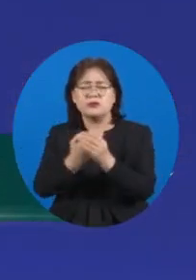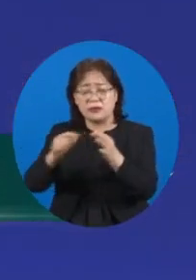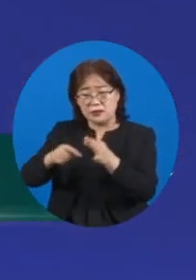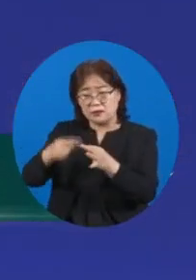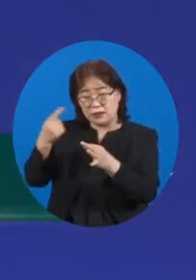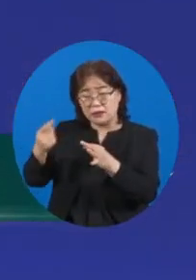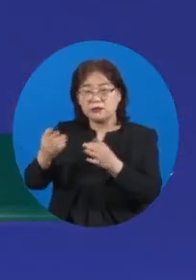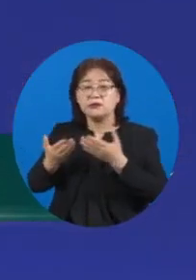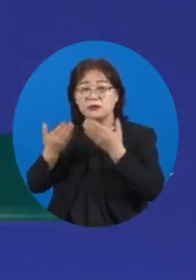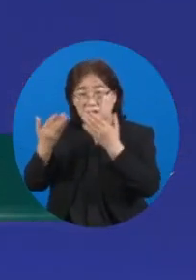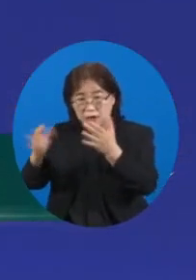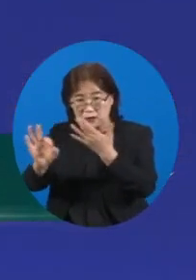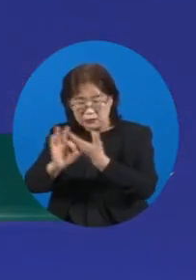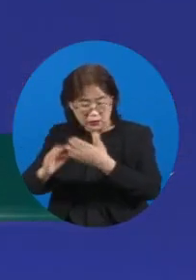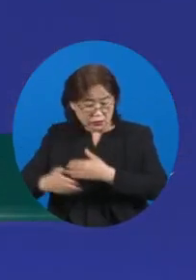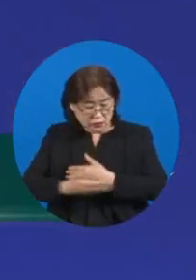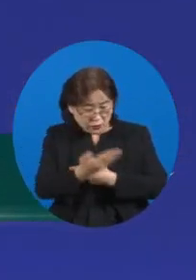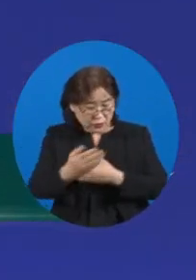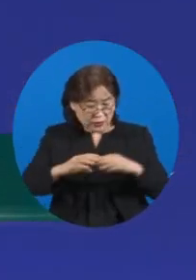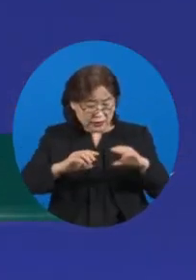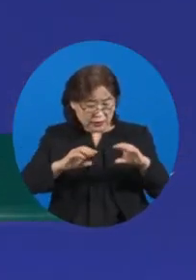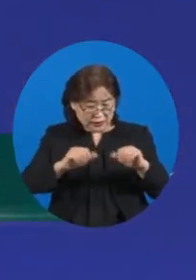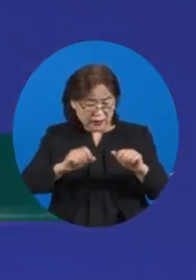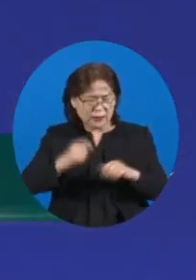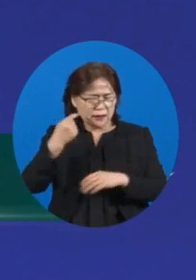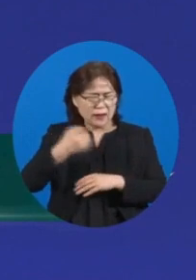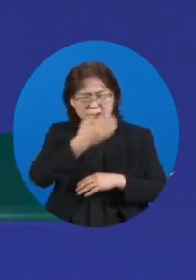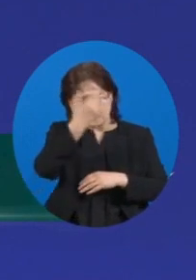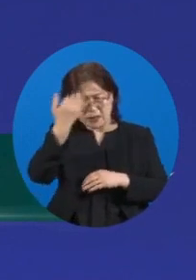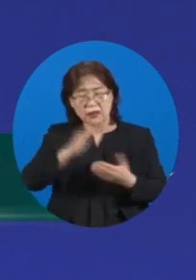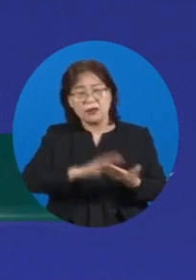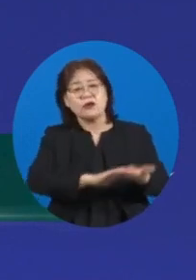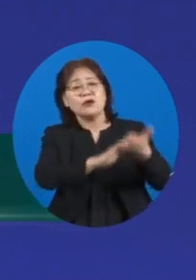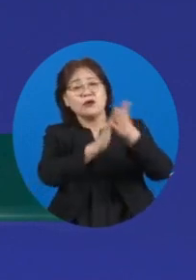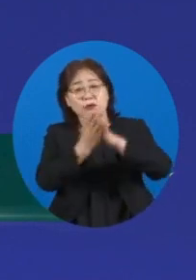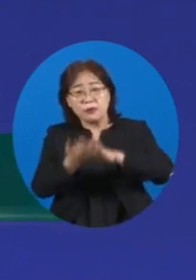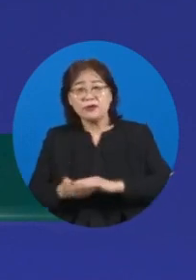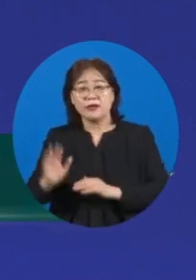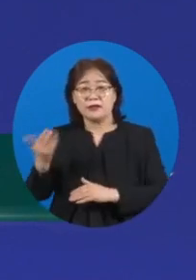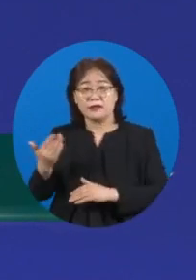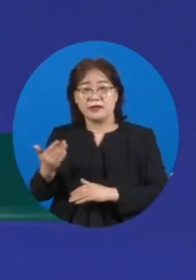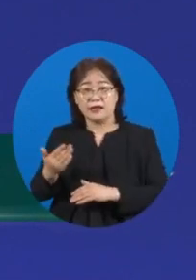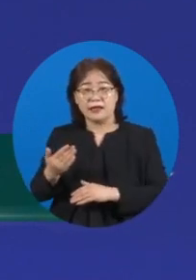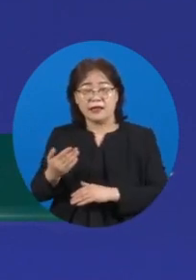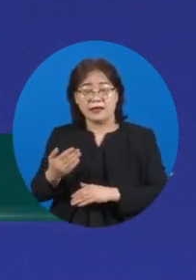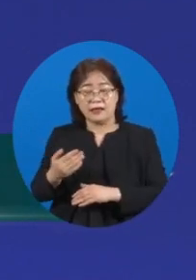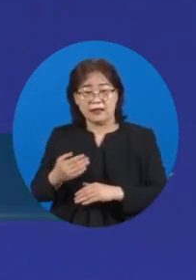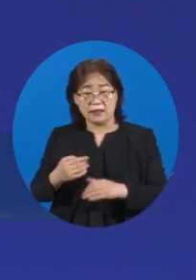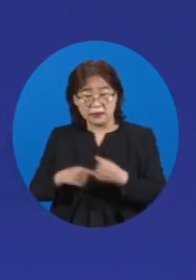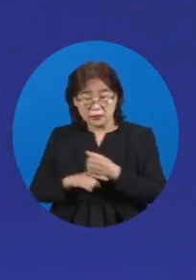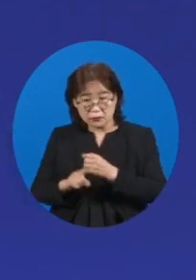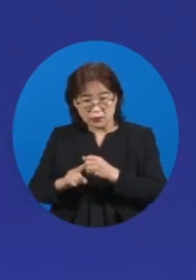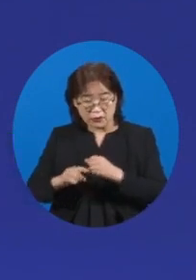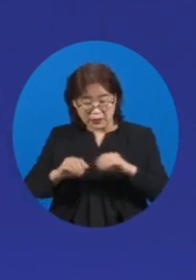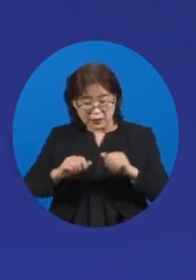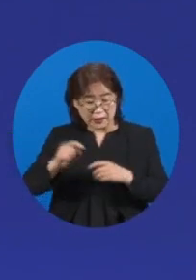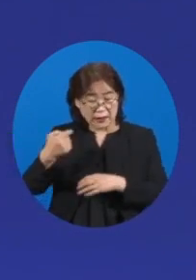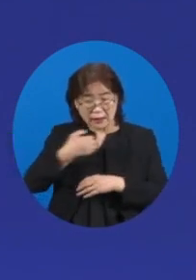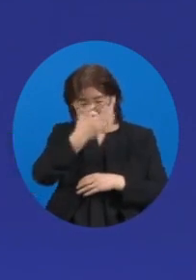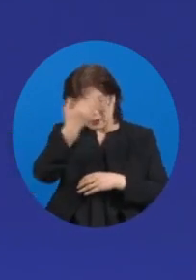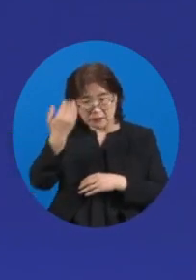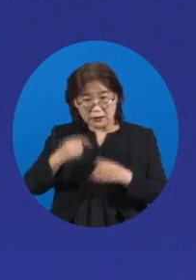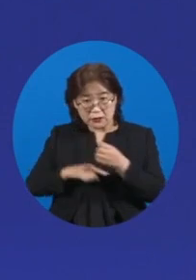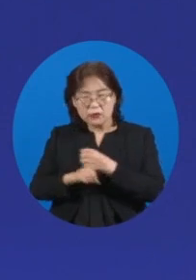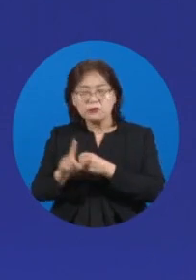드리면 너희 땅이 아름다워 진다는 거에요 여러분 땅이 아름다워 진다는 게 모르며 하죠